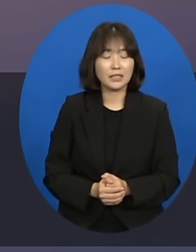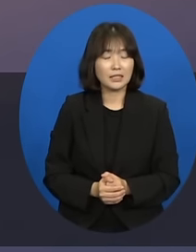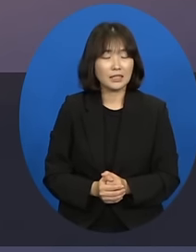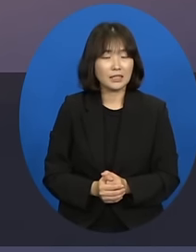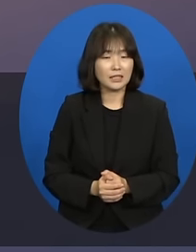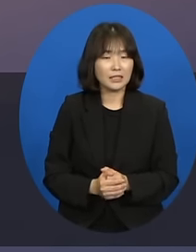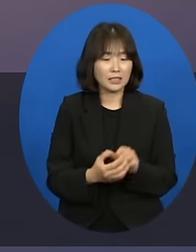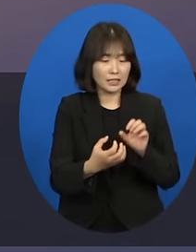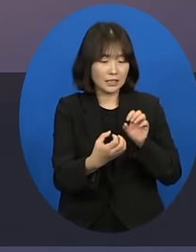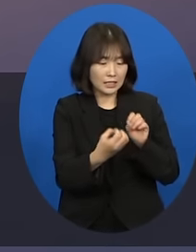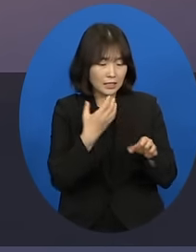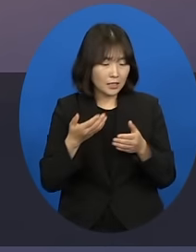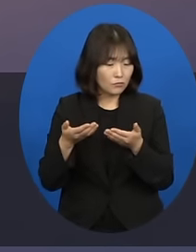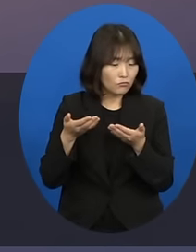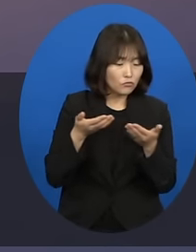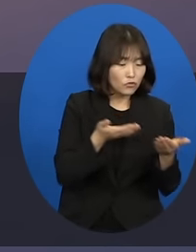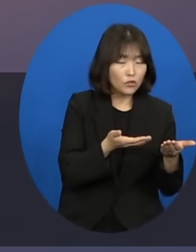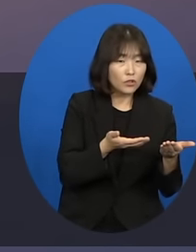들어주셨다라는 표현이